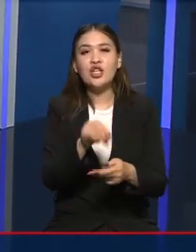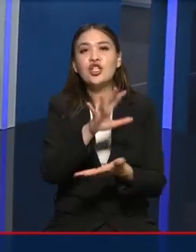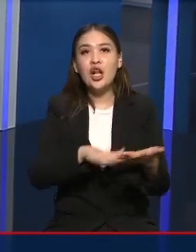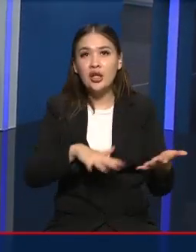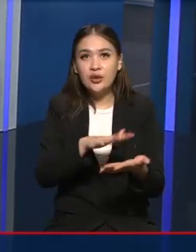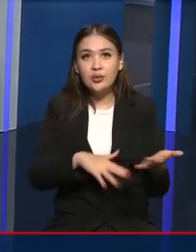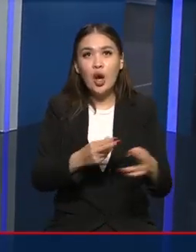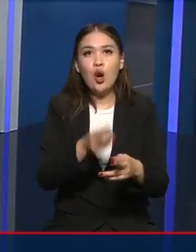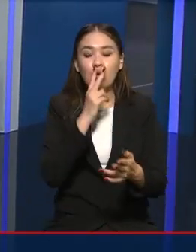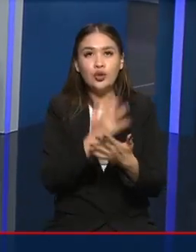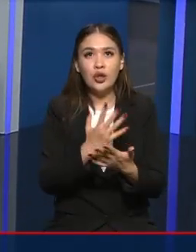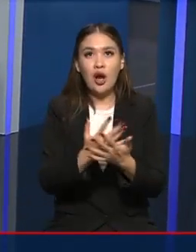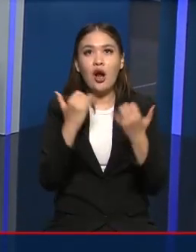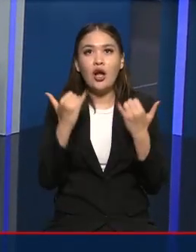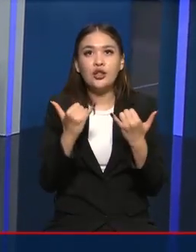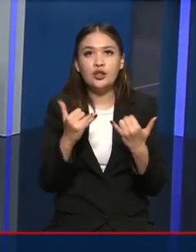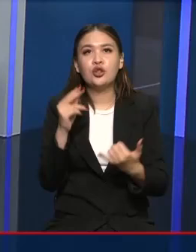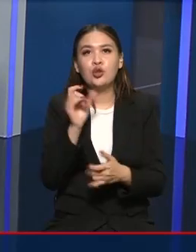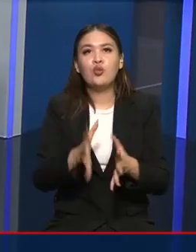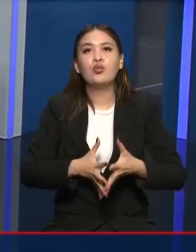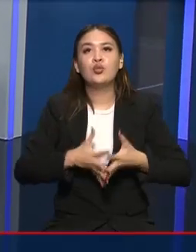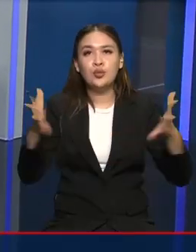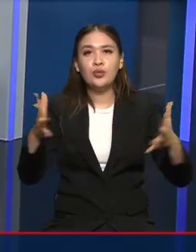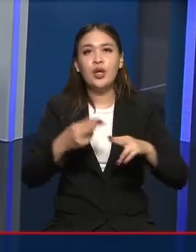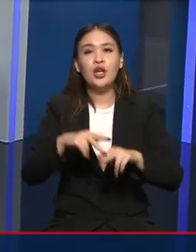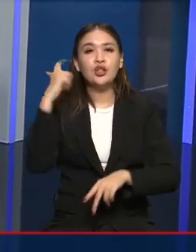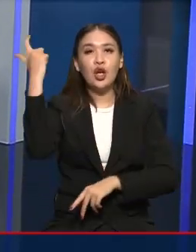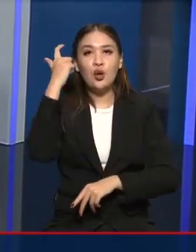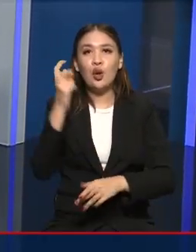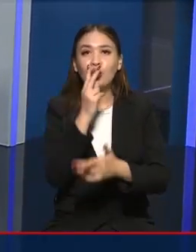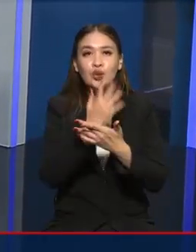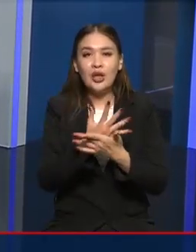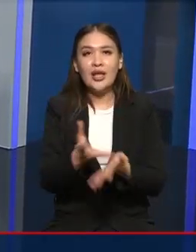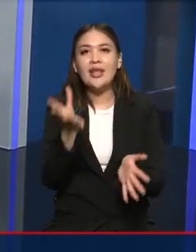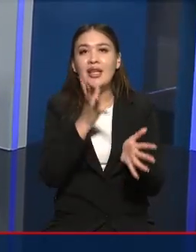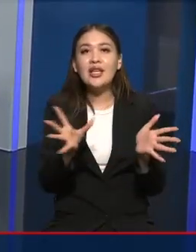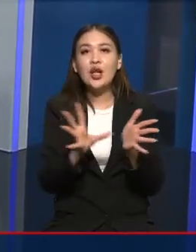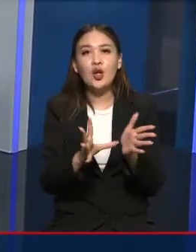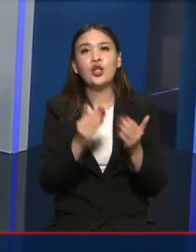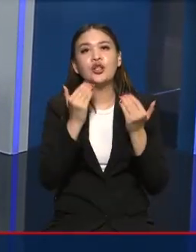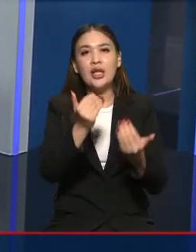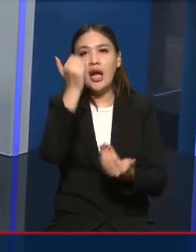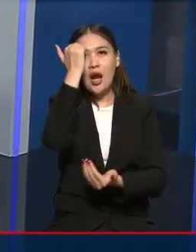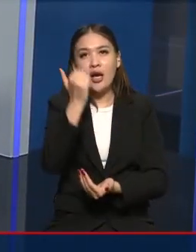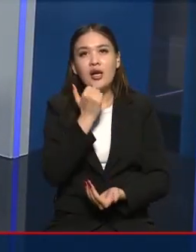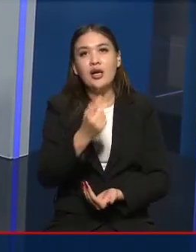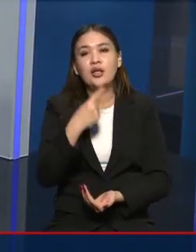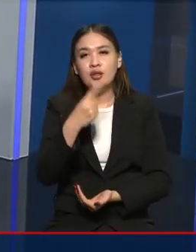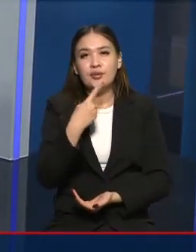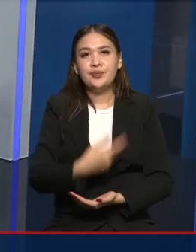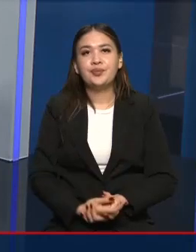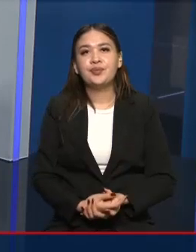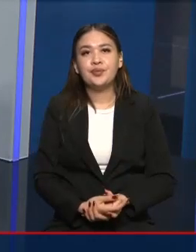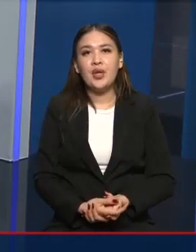ескерсе, көрсеткіш қазіргіден де арта түспек. Шаруалар мұндай көрсеткішке тың технологияның арқасында қол жеткізіп отырмыз